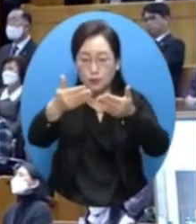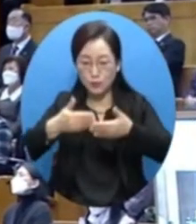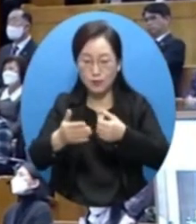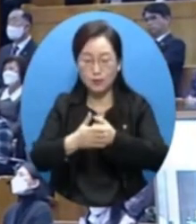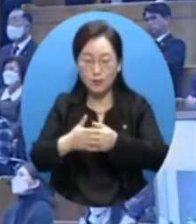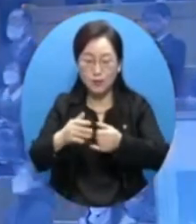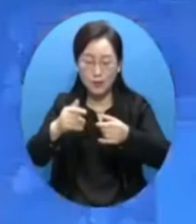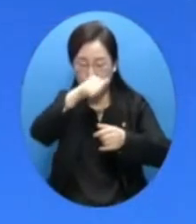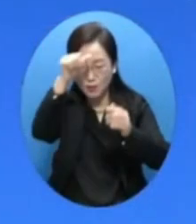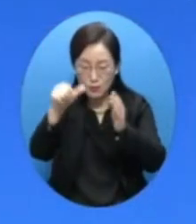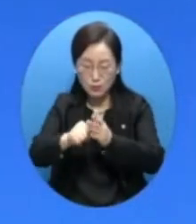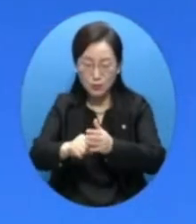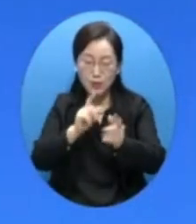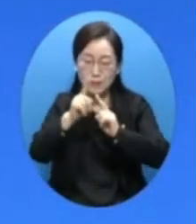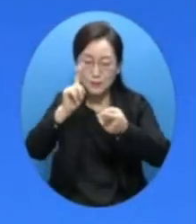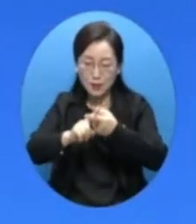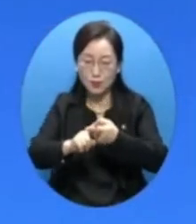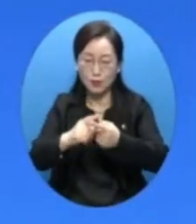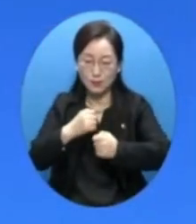귀를 기울이고 말씀을